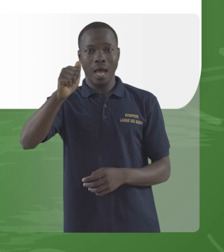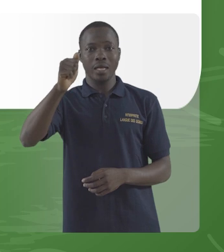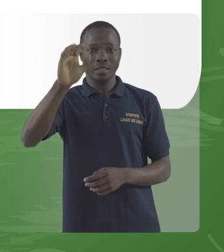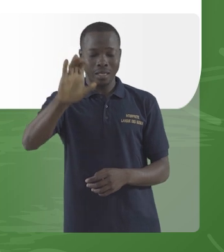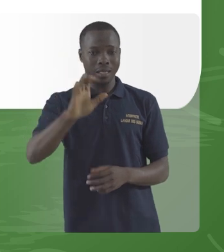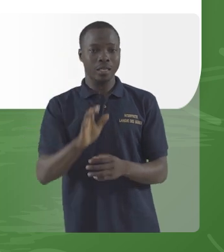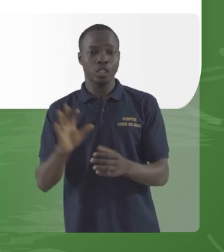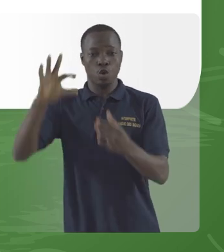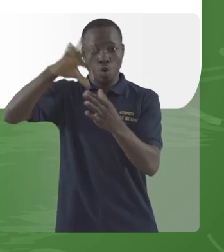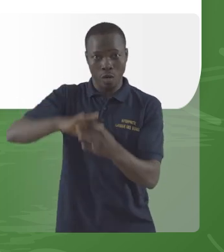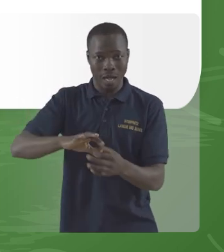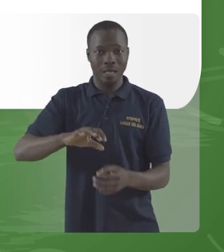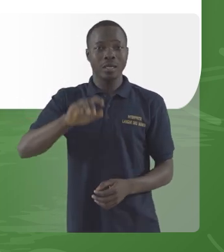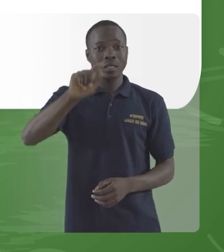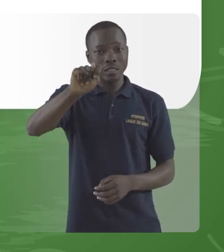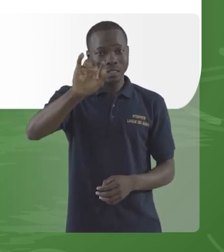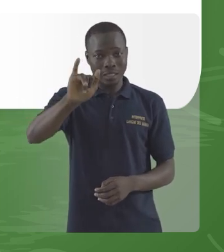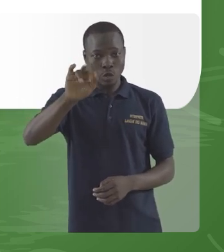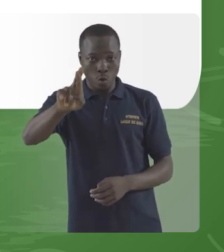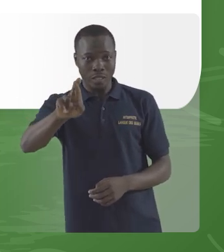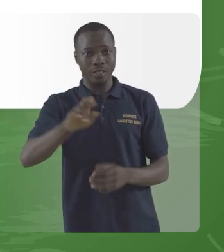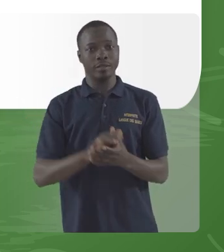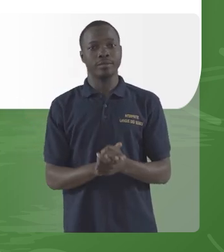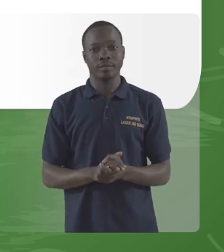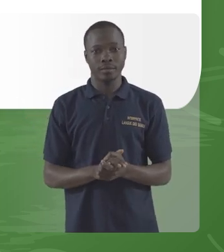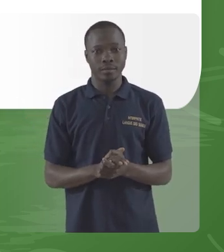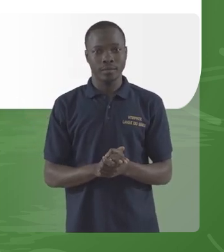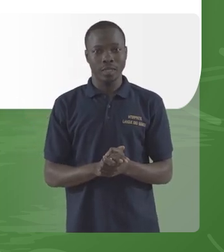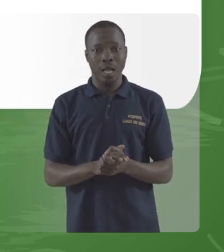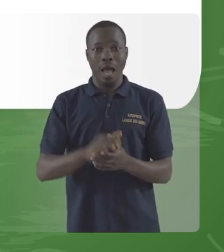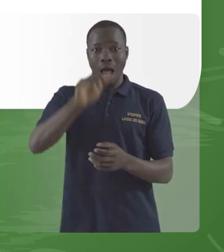UAC code pour la tyrosine.